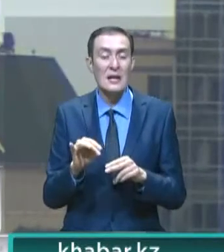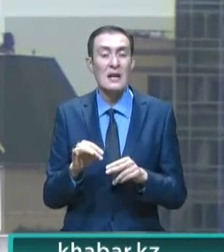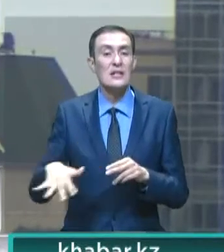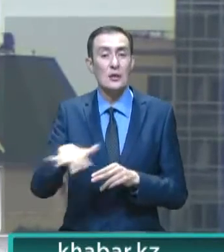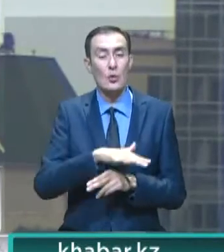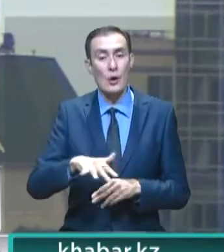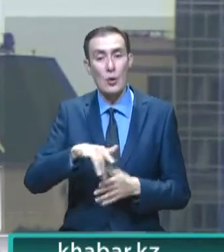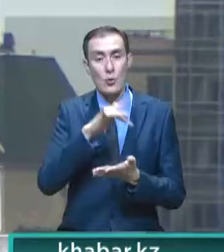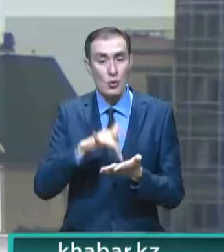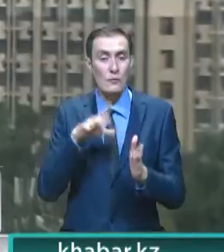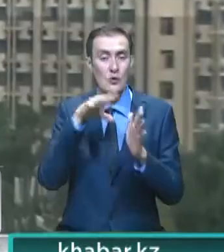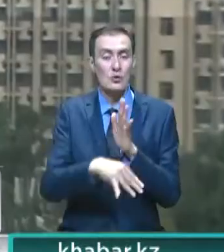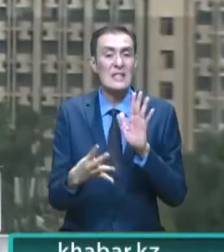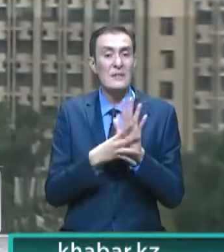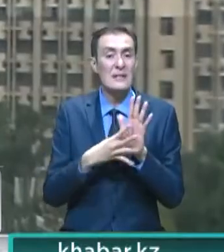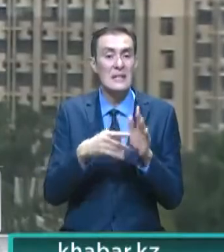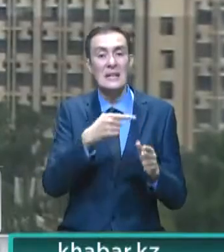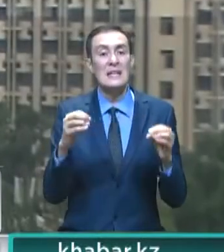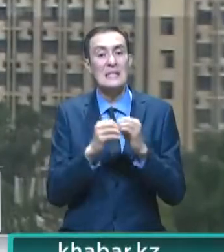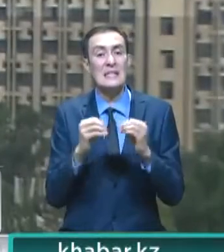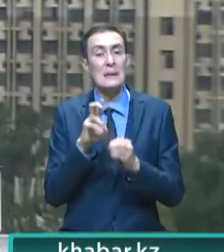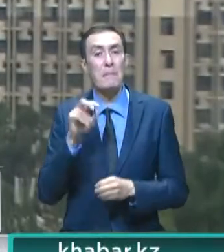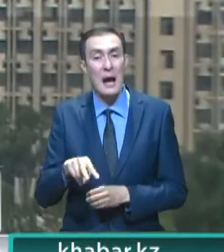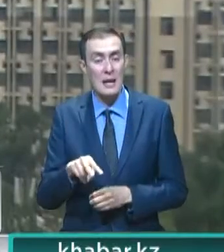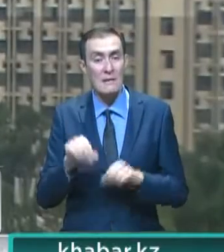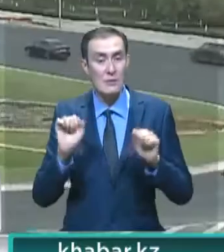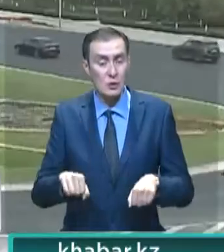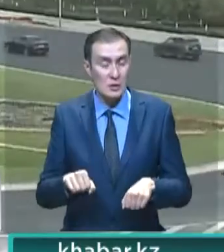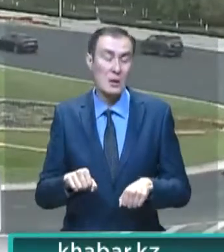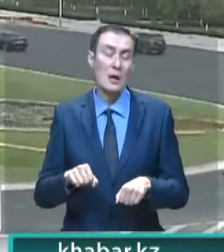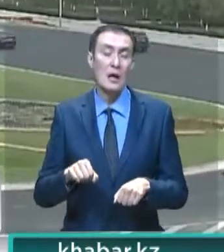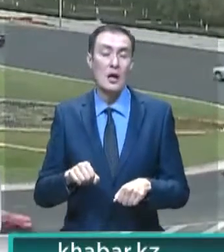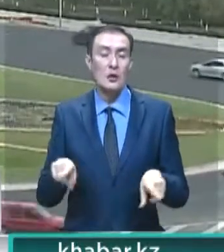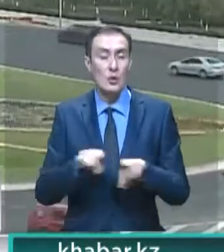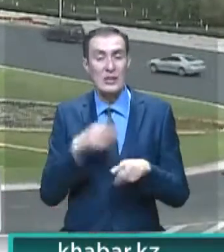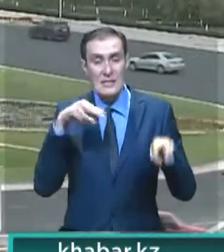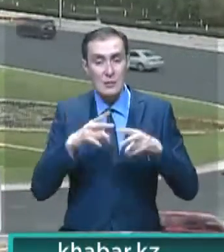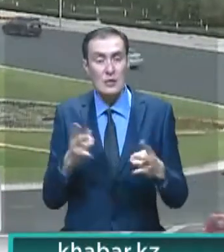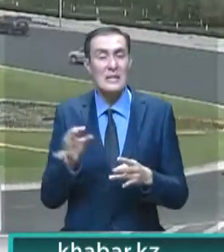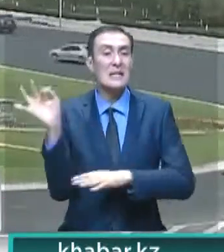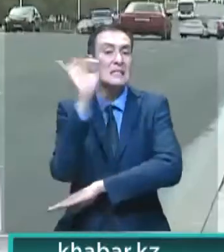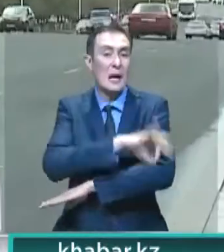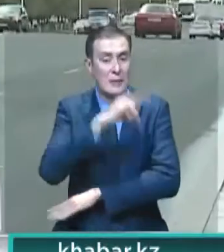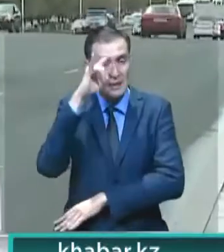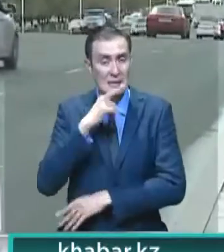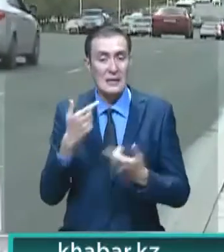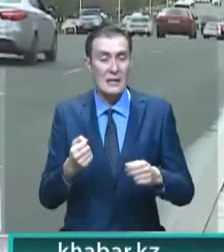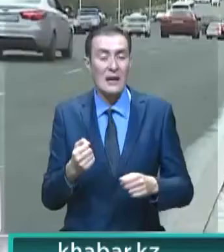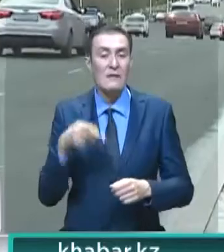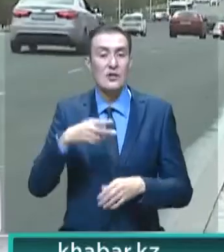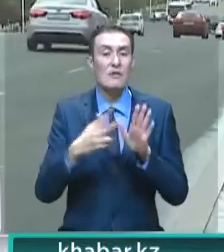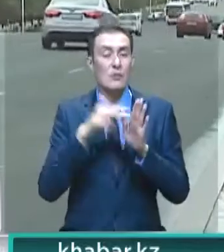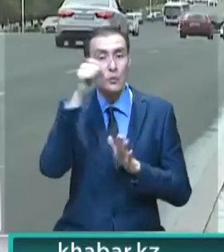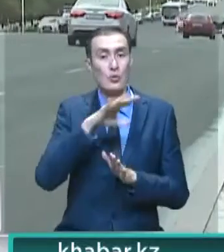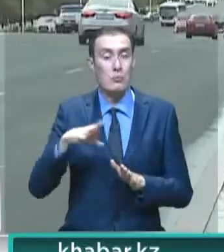территория города отнесена уже к 9-10-бальной шкале. Схожие исследования необходимо проводить и на западе страны, где в 2008